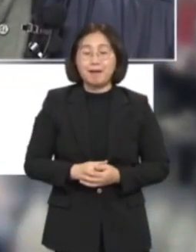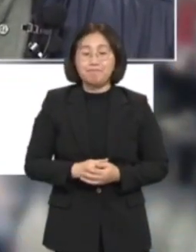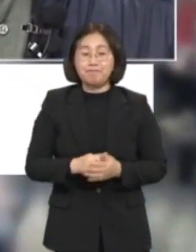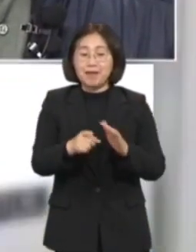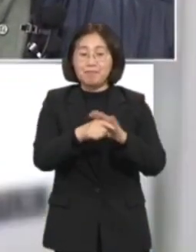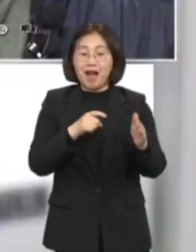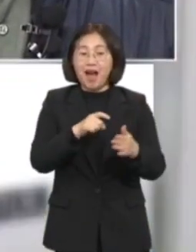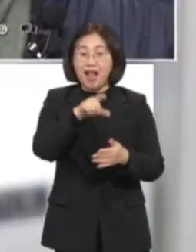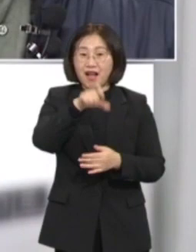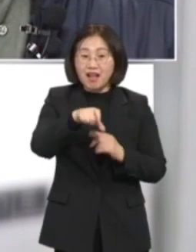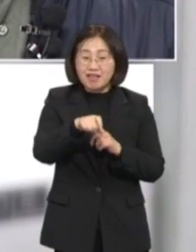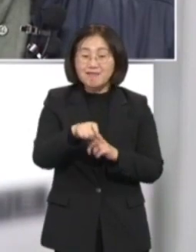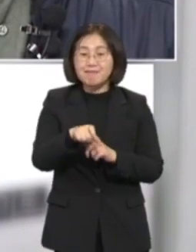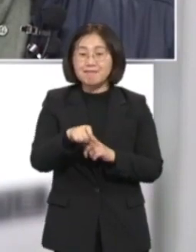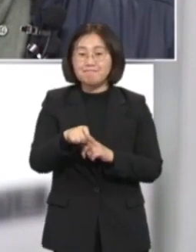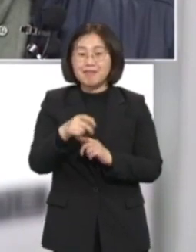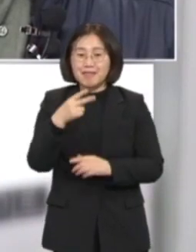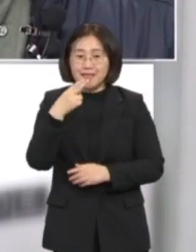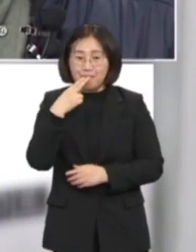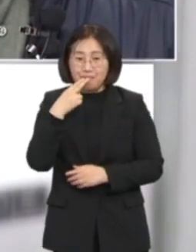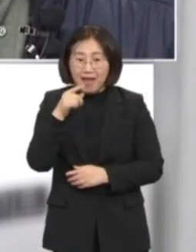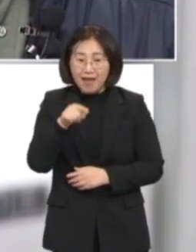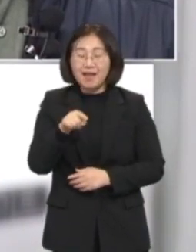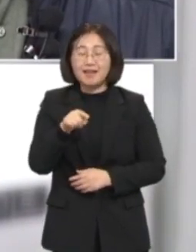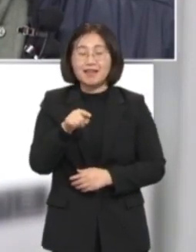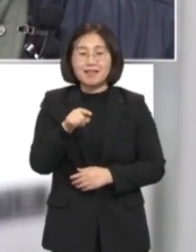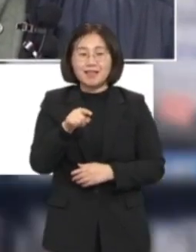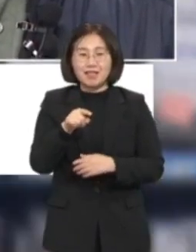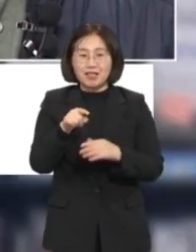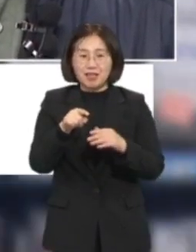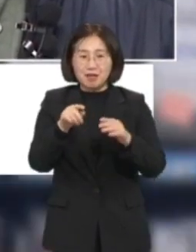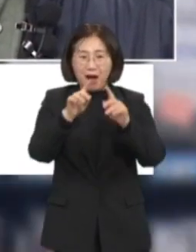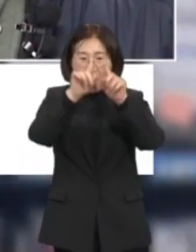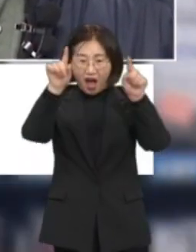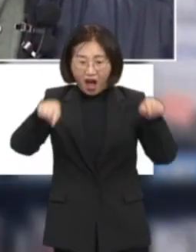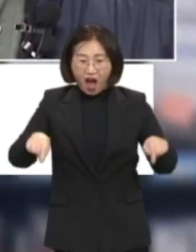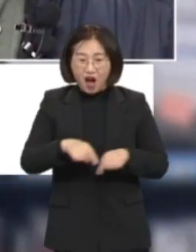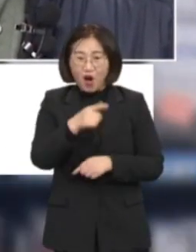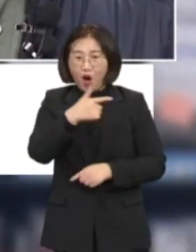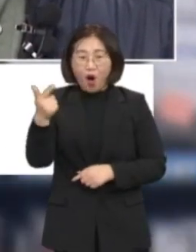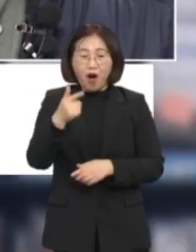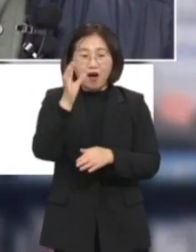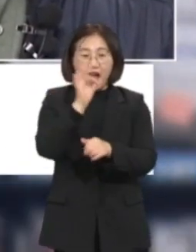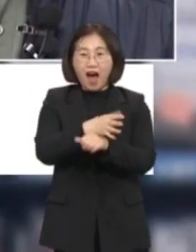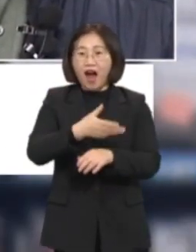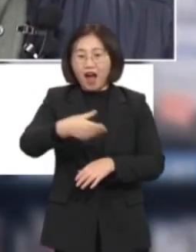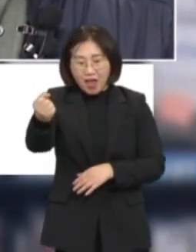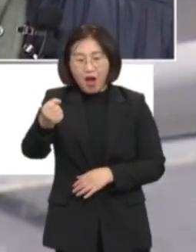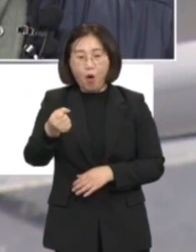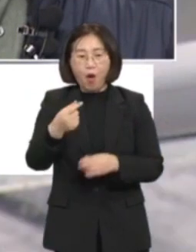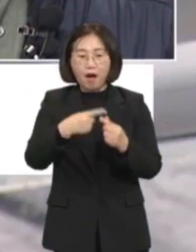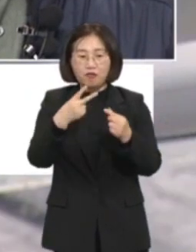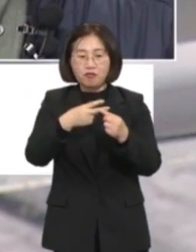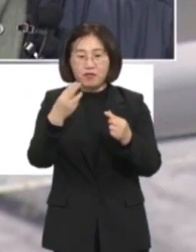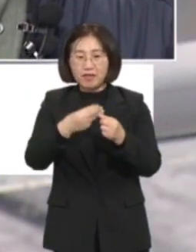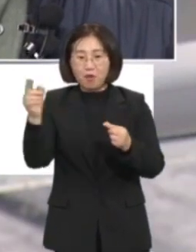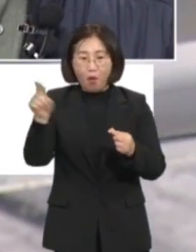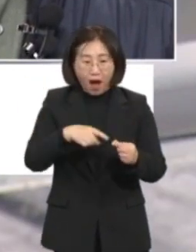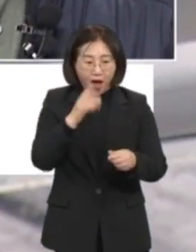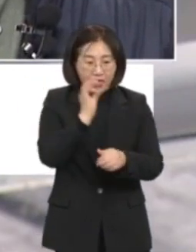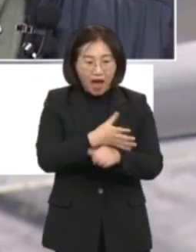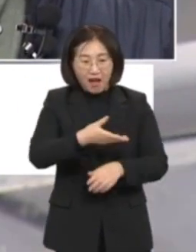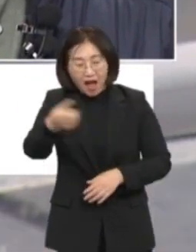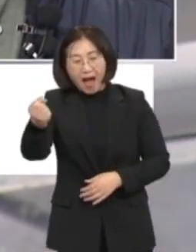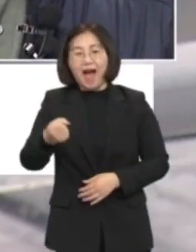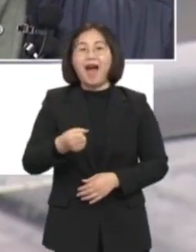담배를 보루째 구입하는 그런 피해 사례가 다수 있었습니다. 마지막 세 번째 구입할 때 이건 뭐 거의